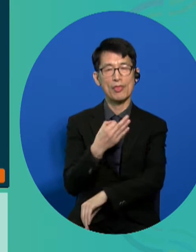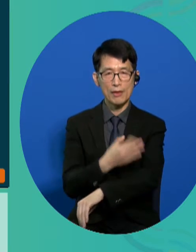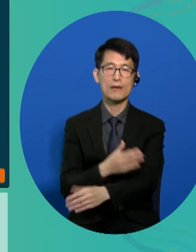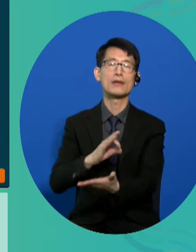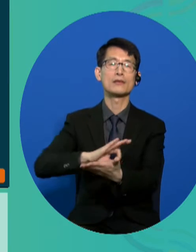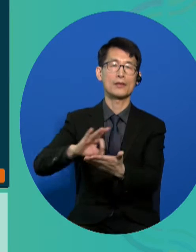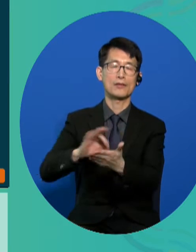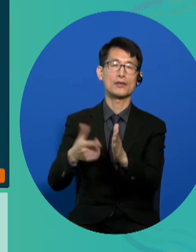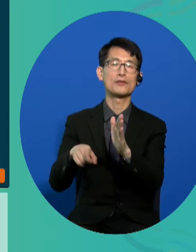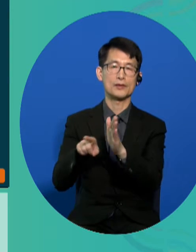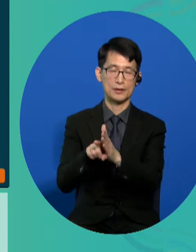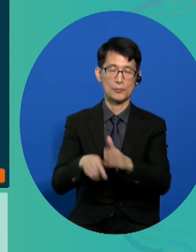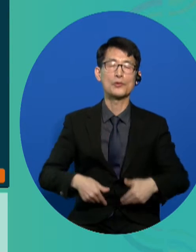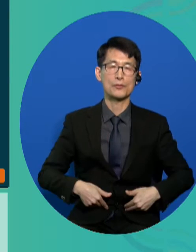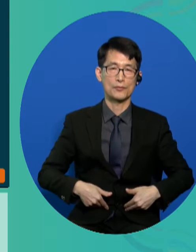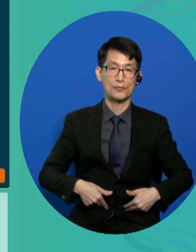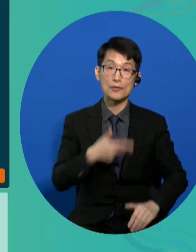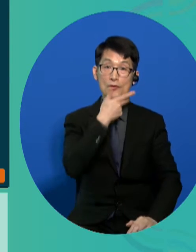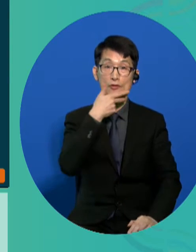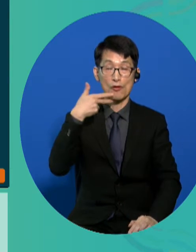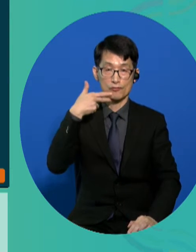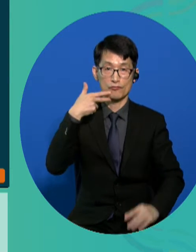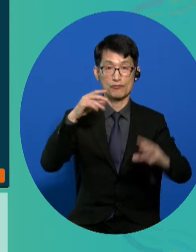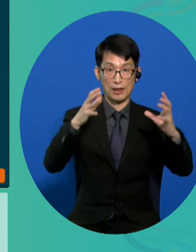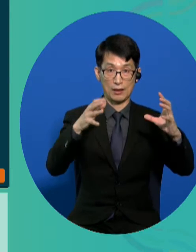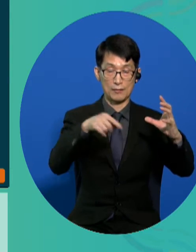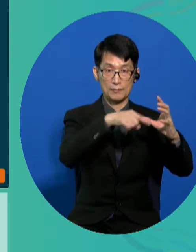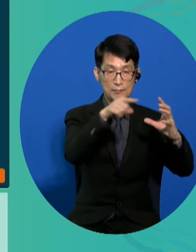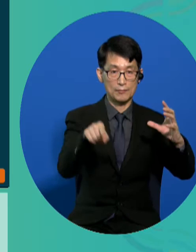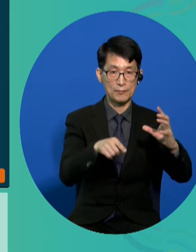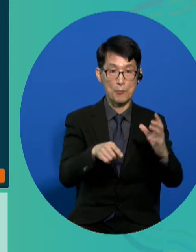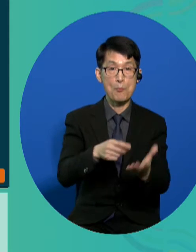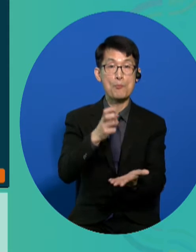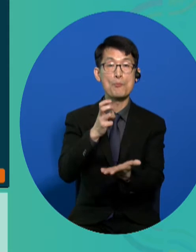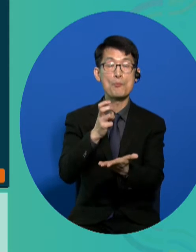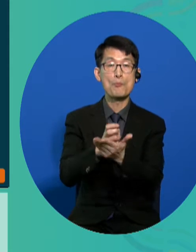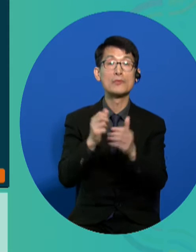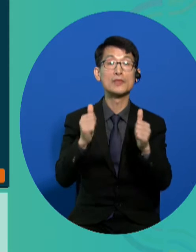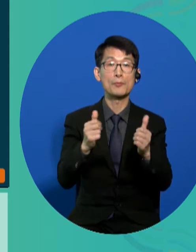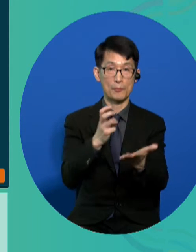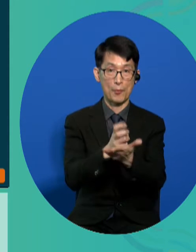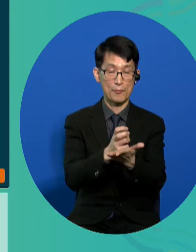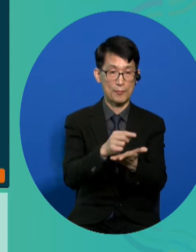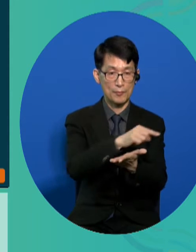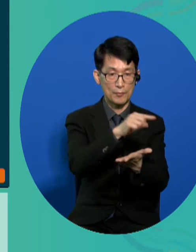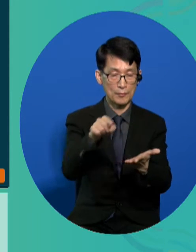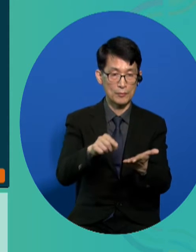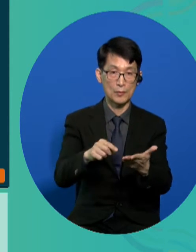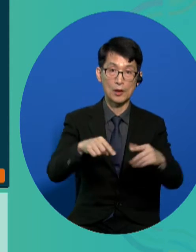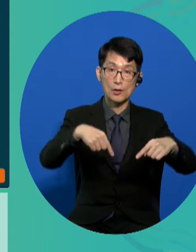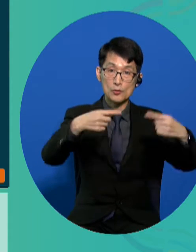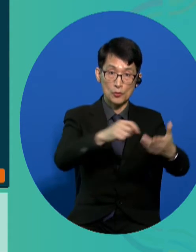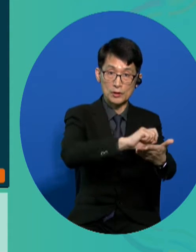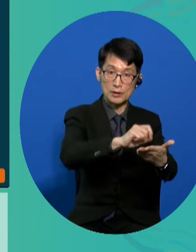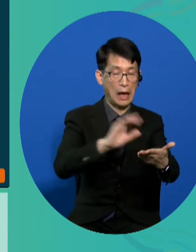시스템입니다. 영국에서는 법원이 더 이상 종이를 쓰지 않습니다. 디지털 콘텐츠를 활용하기 시작한